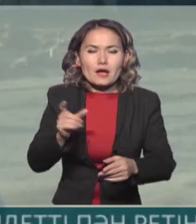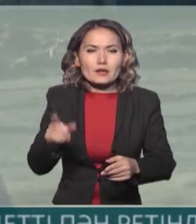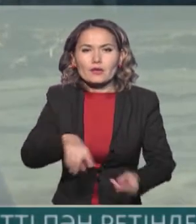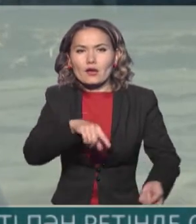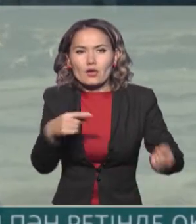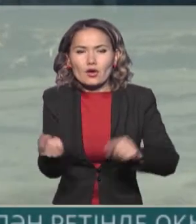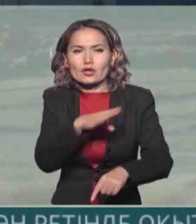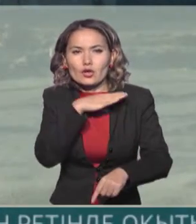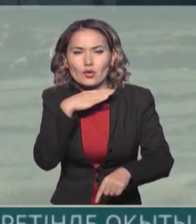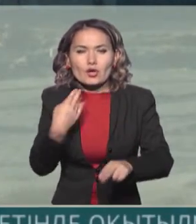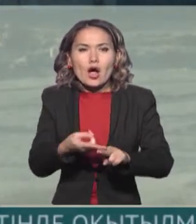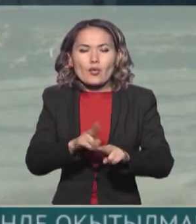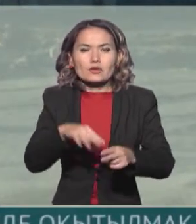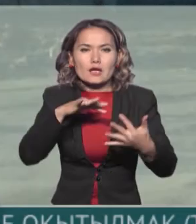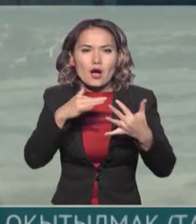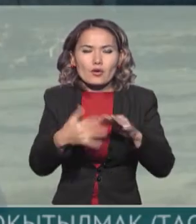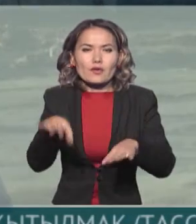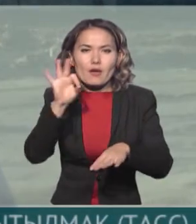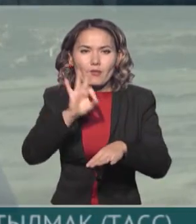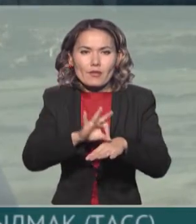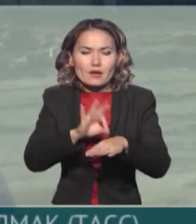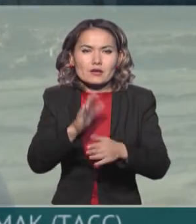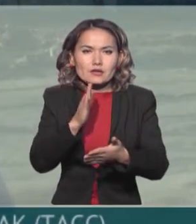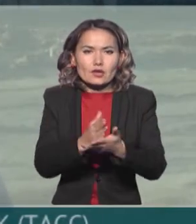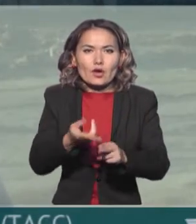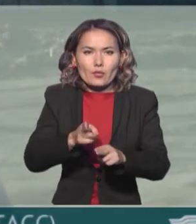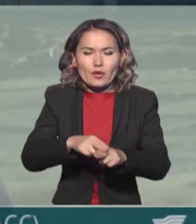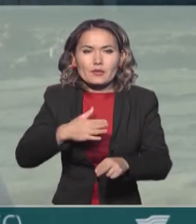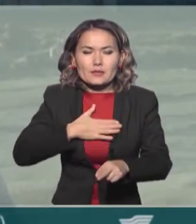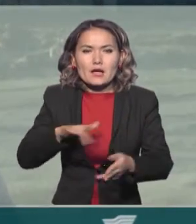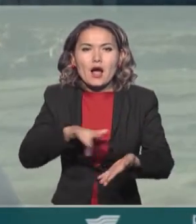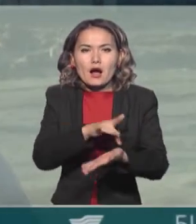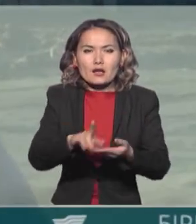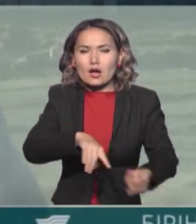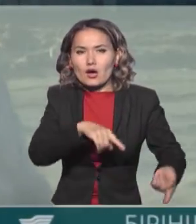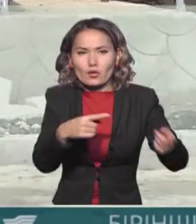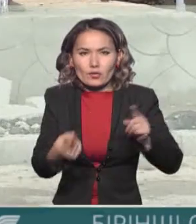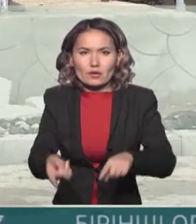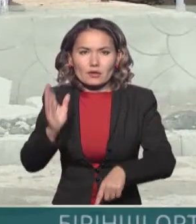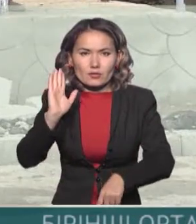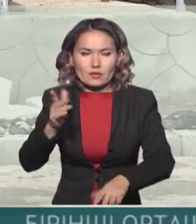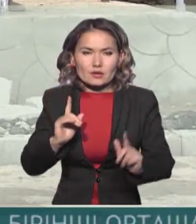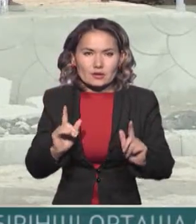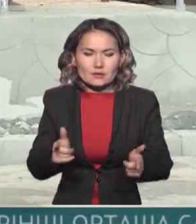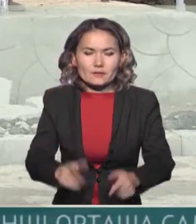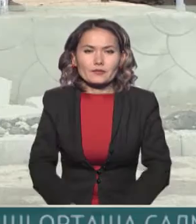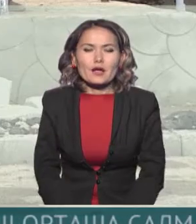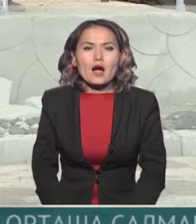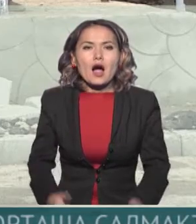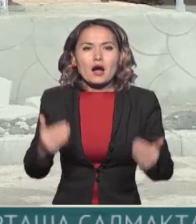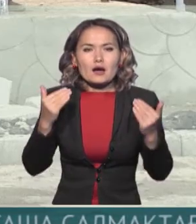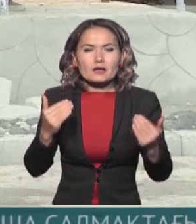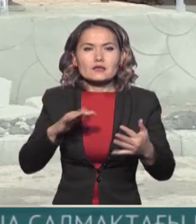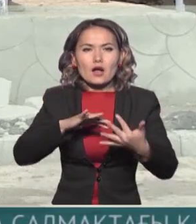ауруы қайта қайтып келмесіне кім кепіл бере алады? Ертең бізді де көшіріңдер деп қайтадан шу шығарады ғой. Ал белгісіз індет жайлаған Калачи